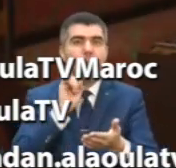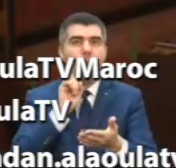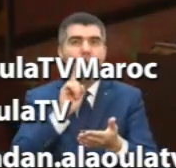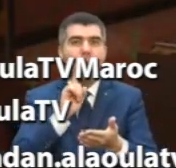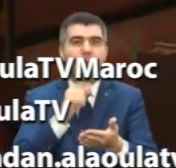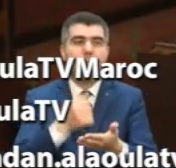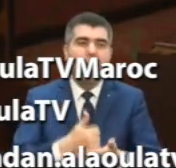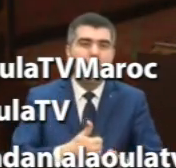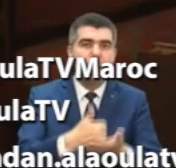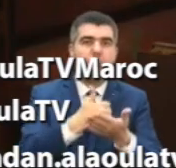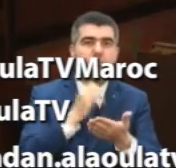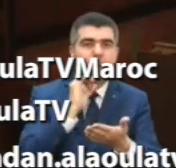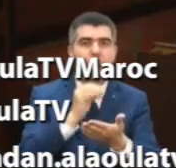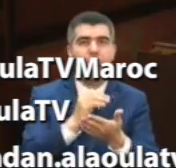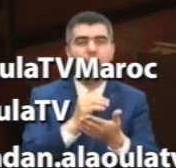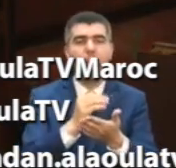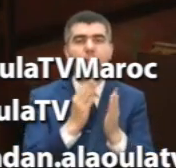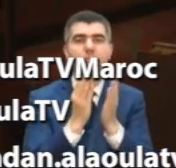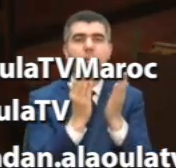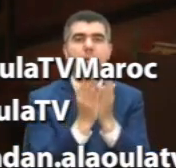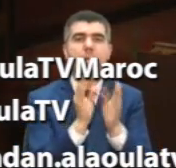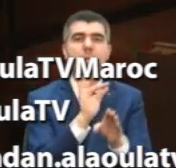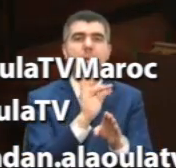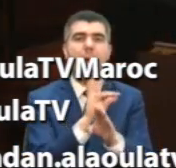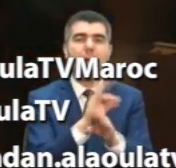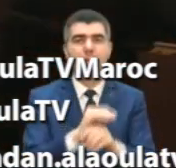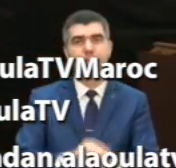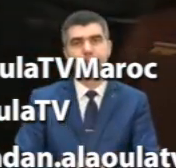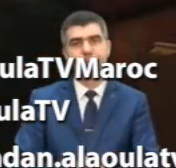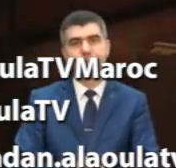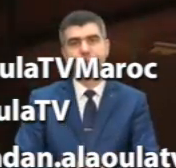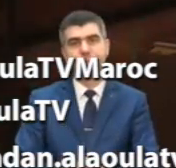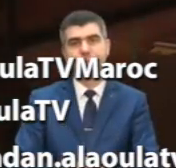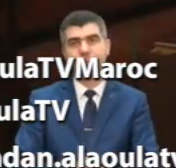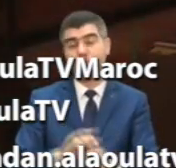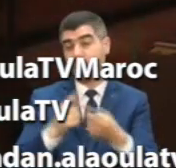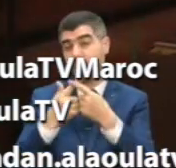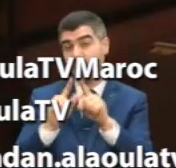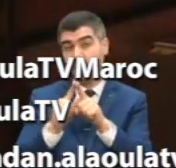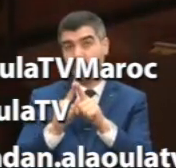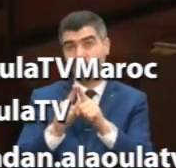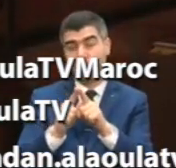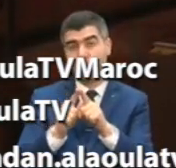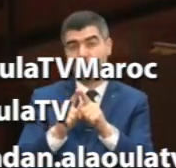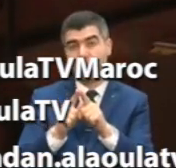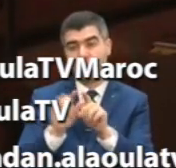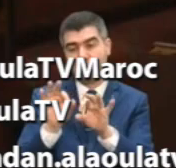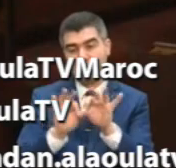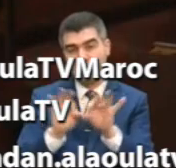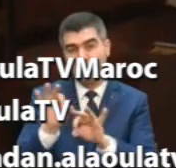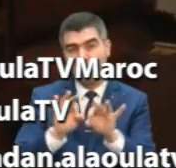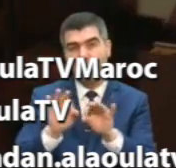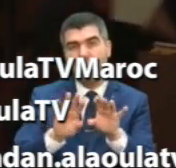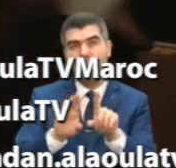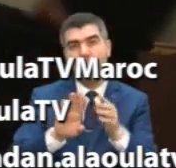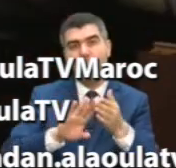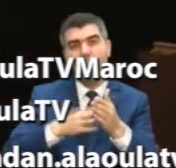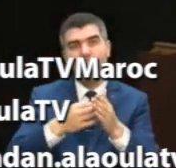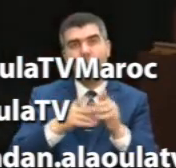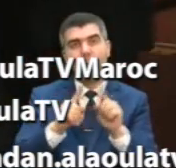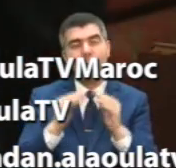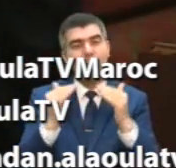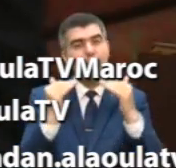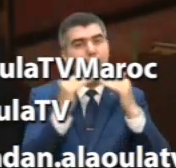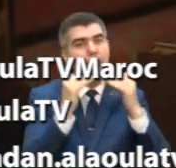هذا الأساس فقد تم تخصيص مجموعة من العمليات تحقيقا لمبدأ الإنصاف